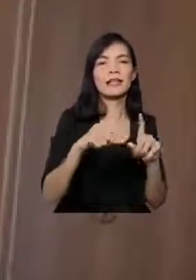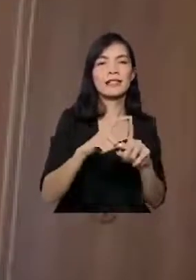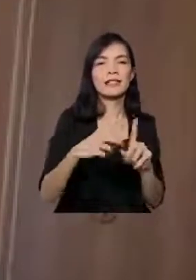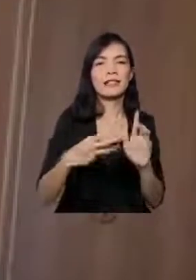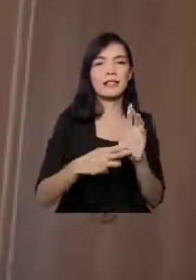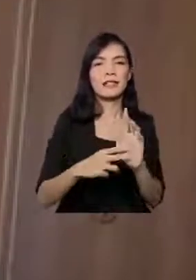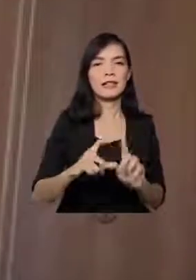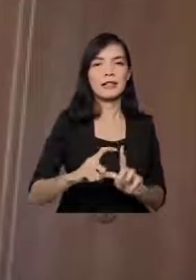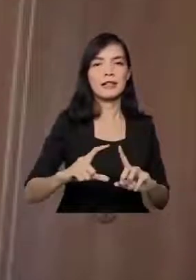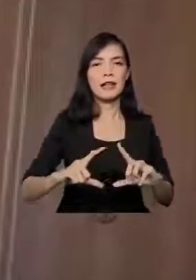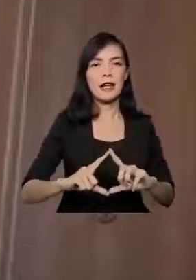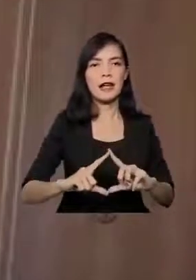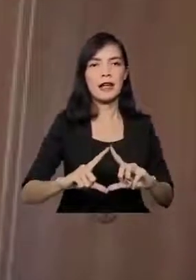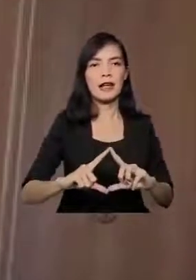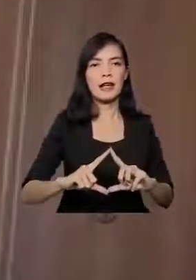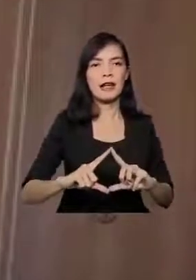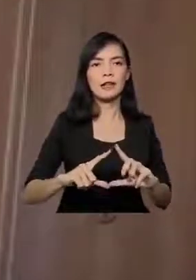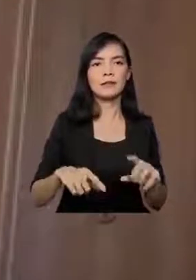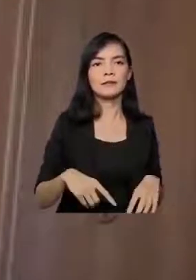sekitar